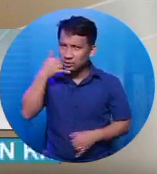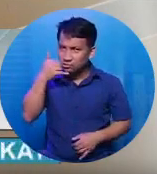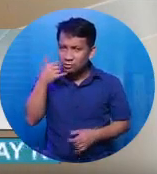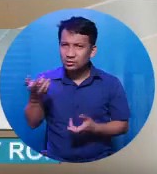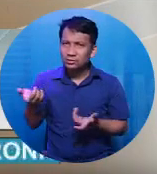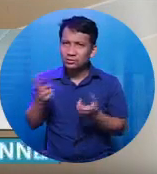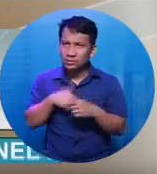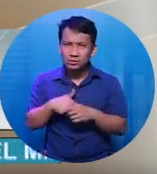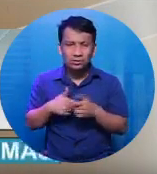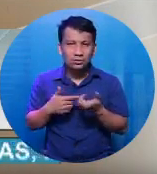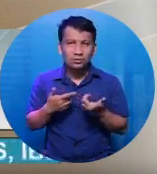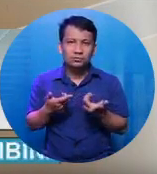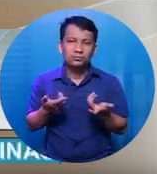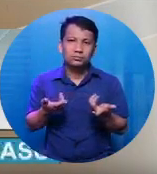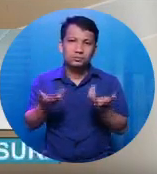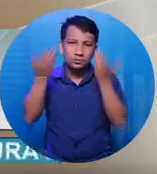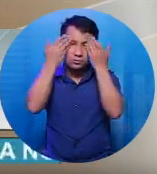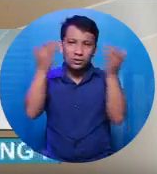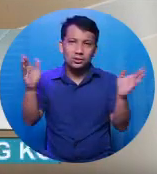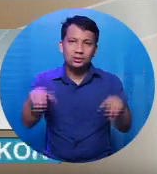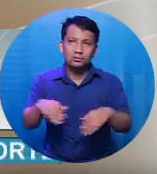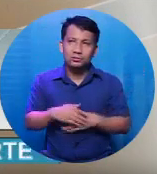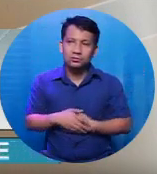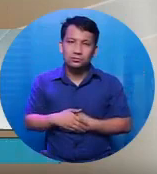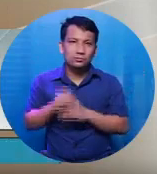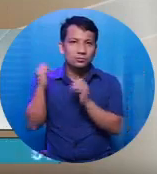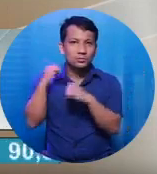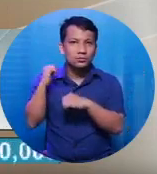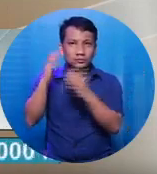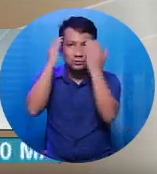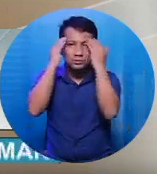akin, idol. Pero ganun, hindi ko kasi expect.